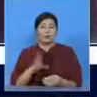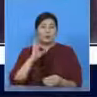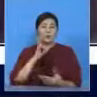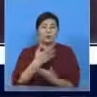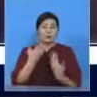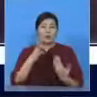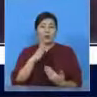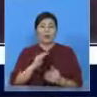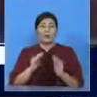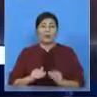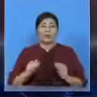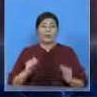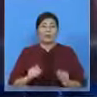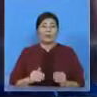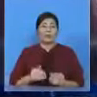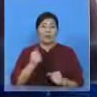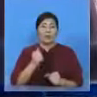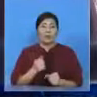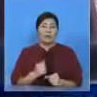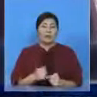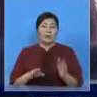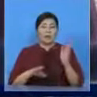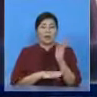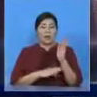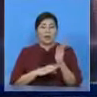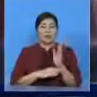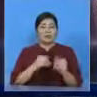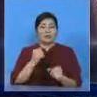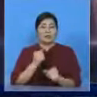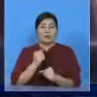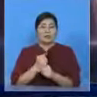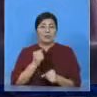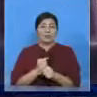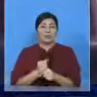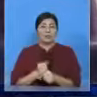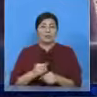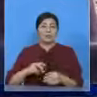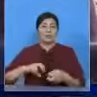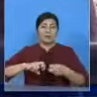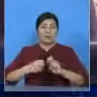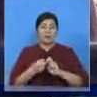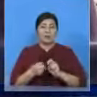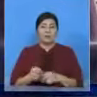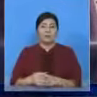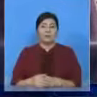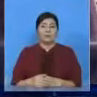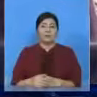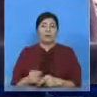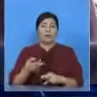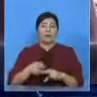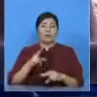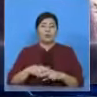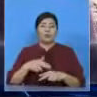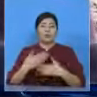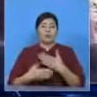азайғасын, балдарымыз ағаштан салады. Салғанын құрсын қиратып кетеді. Бәрін тасалқан шығарды. Сосын содан